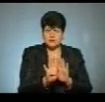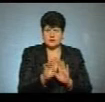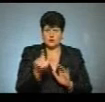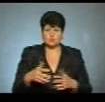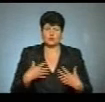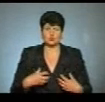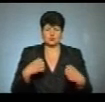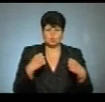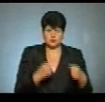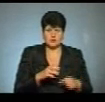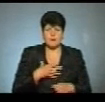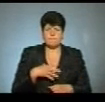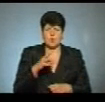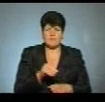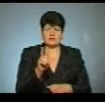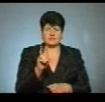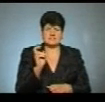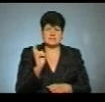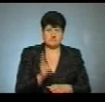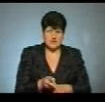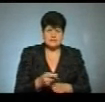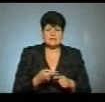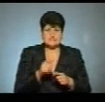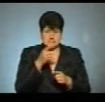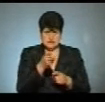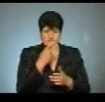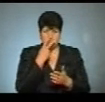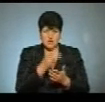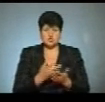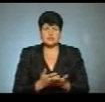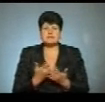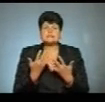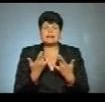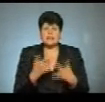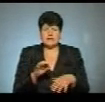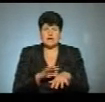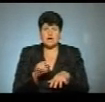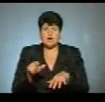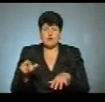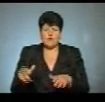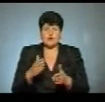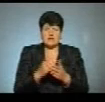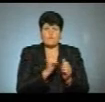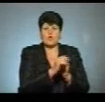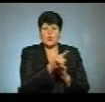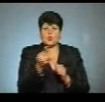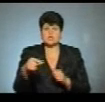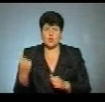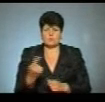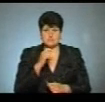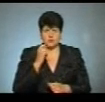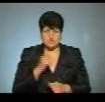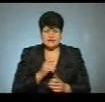пацієнти одужали, померли 220. На цій карті ви бачите, скільки хворих на коронавірус є в кожній області